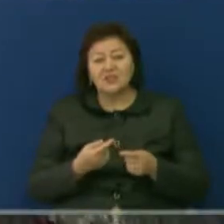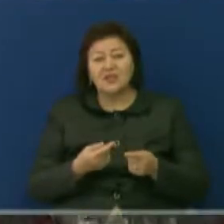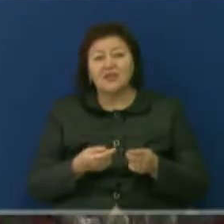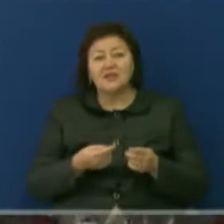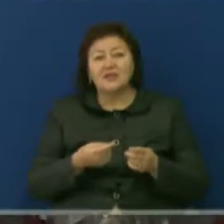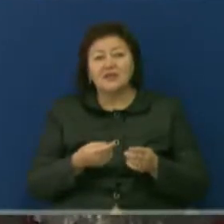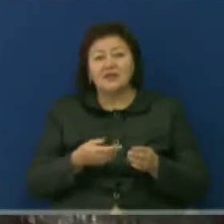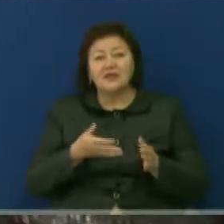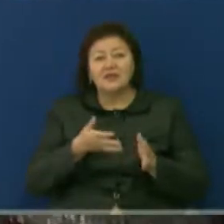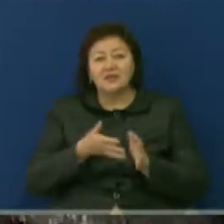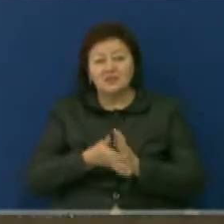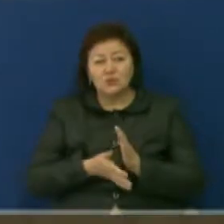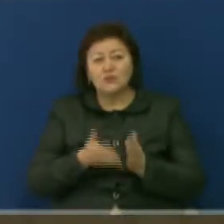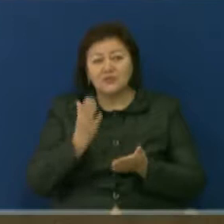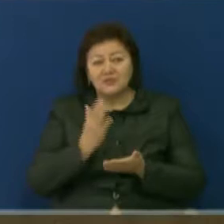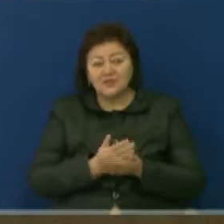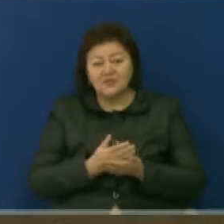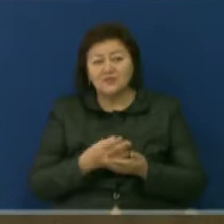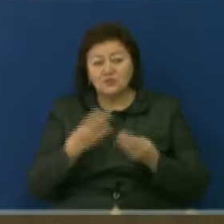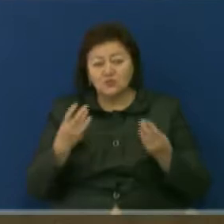шығындардың себептері ұсынылды.